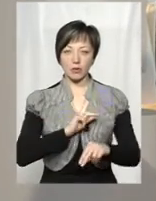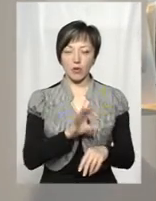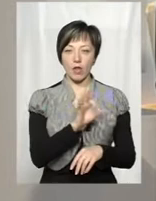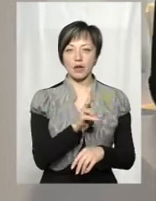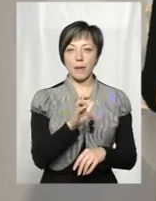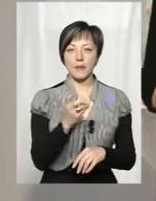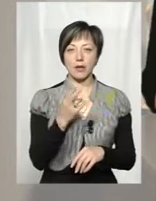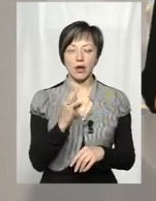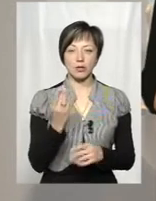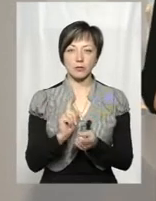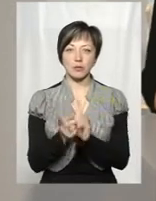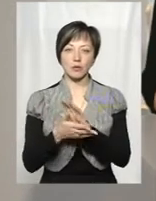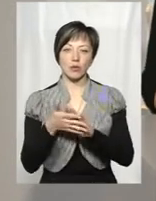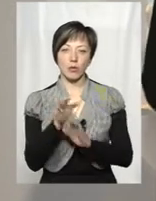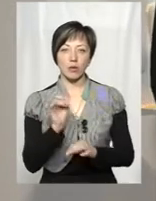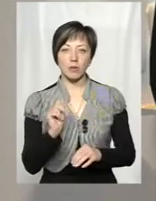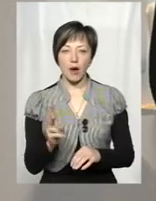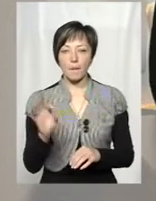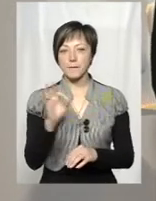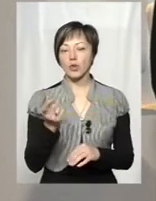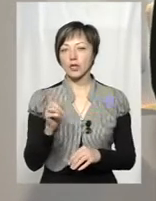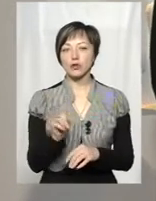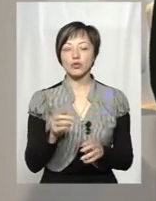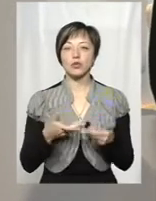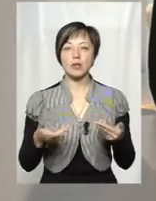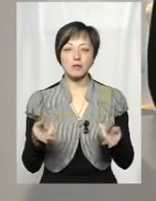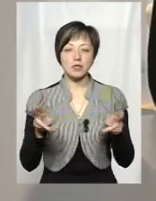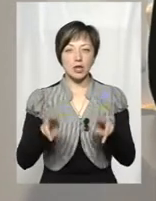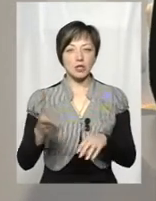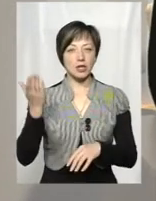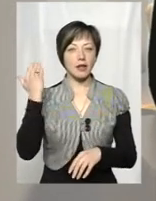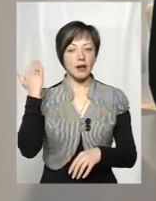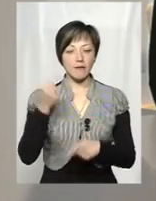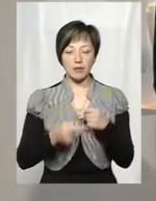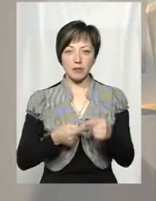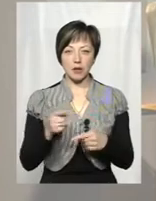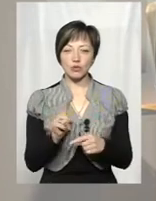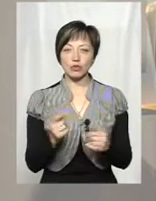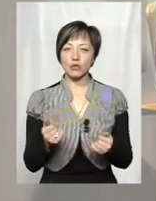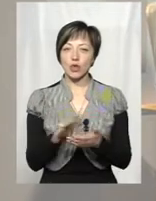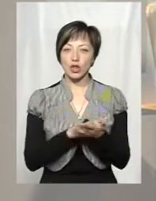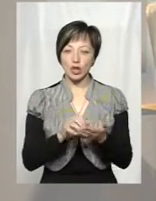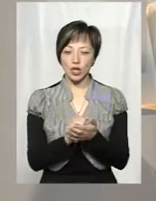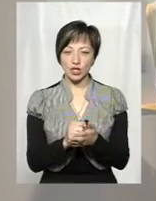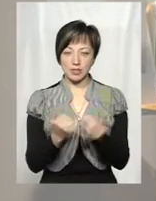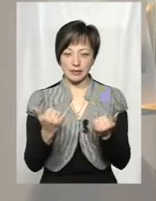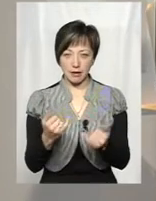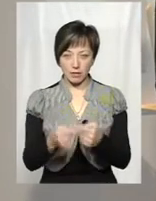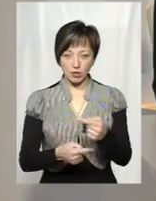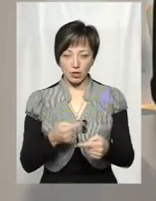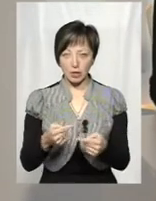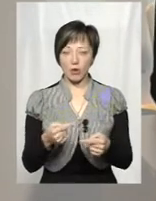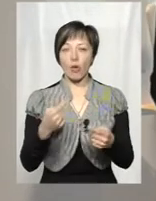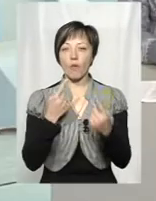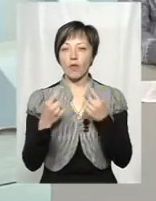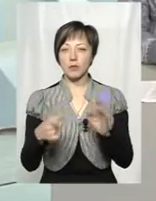Рибак. Долучайтеся до розмови про те, що нам залишили древні предки і що нищать їхні нащадки, говоримо нині